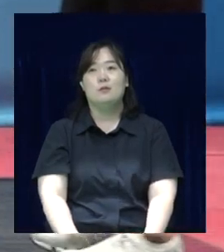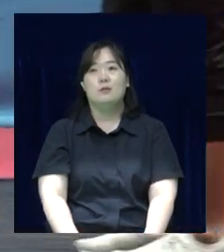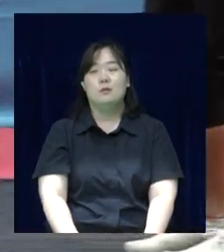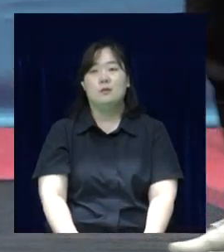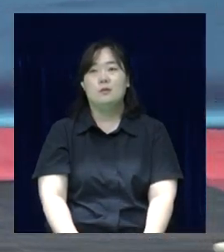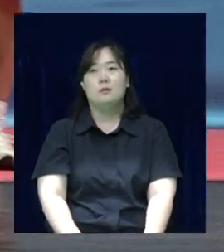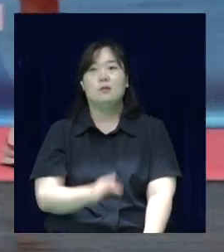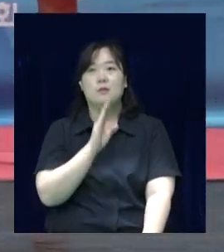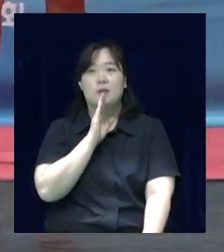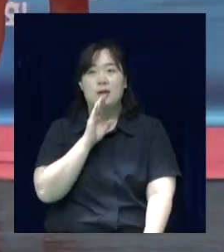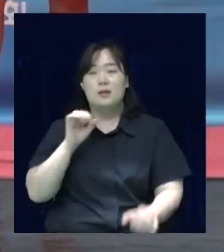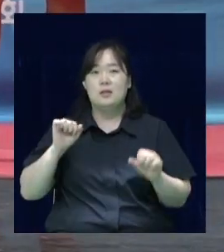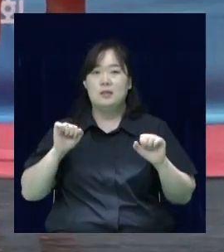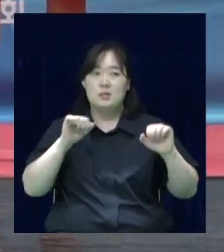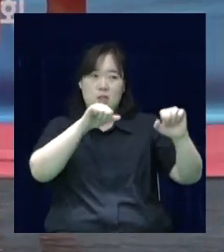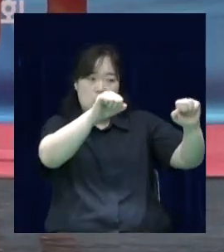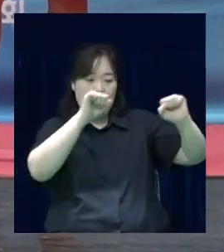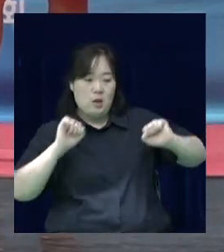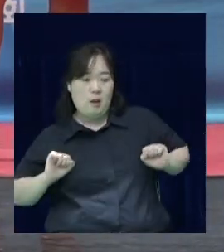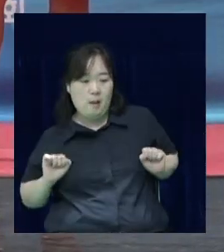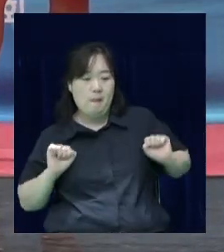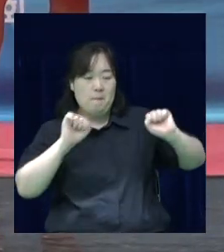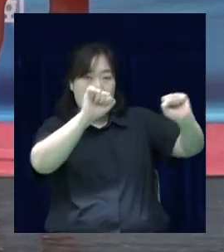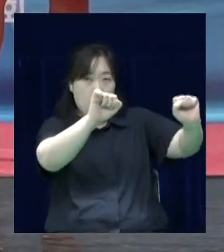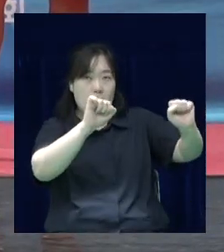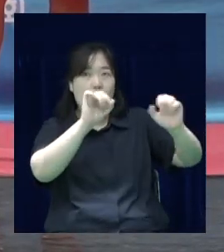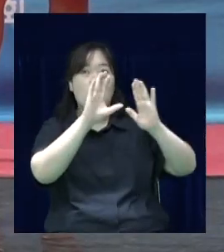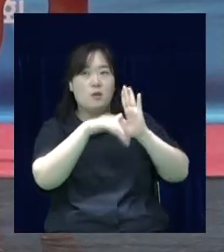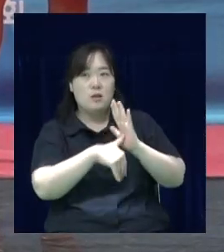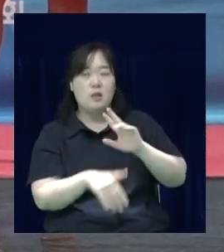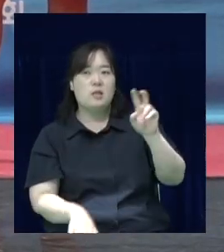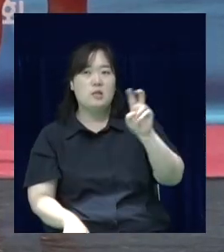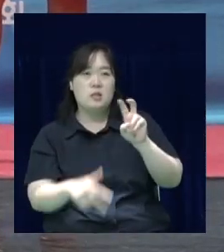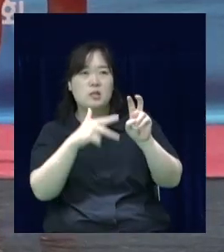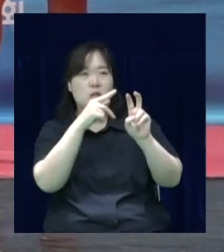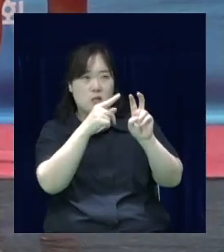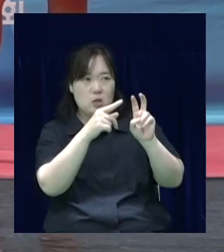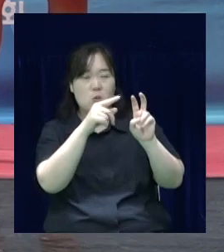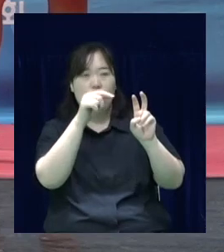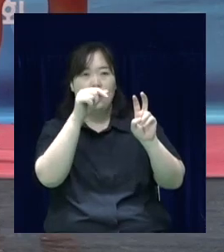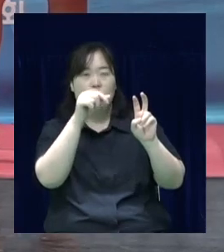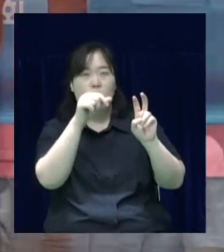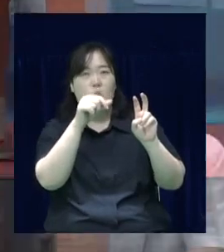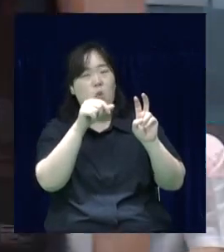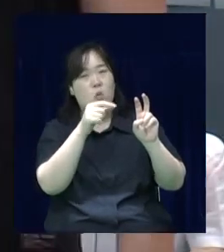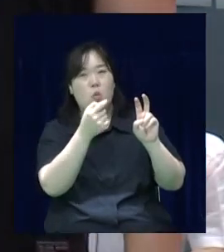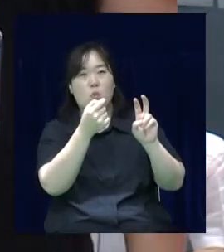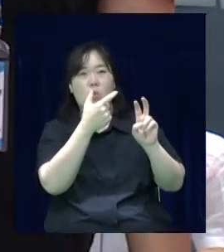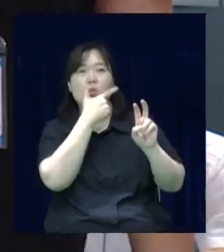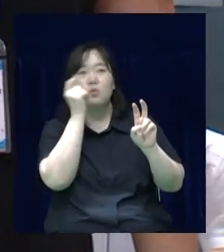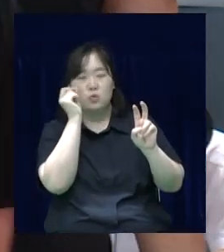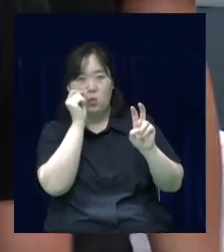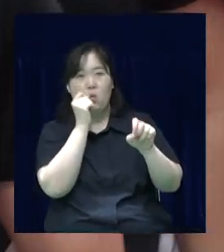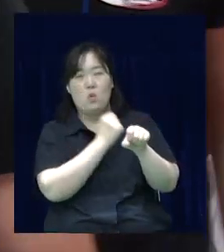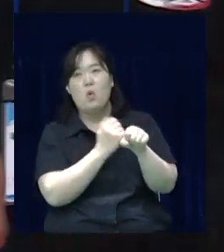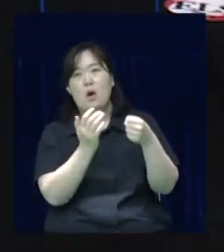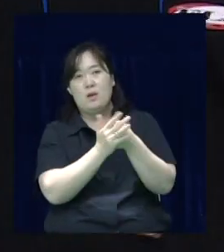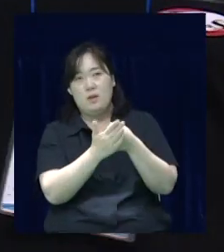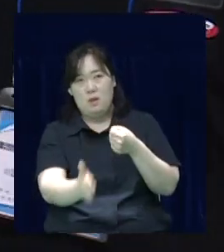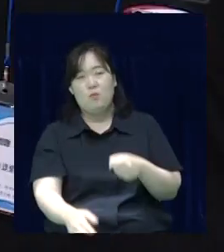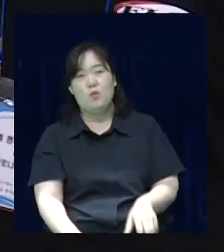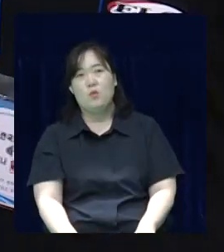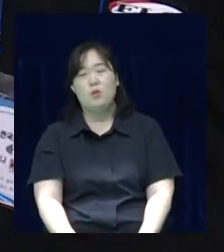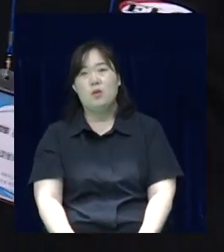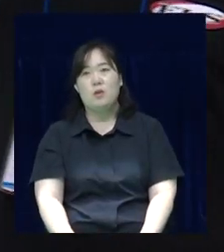사실상 파워리프팅 쪽에서는 일단은 좀 20kg 정도 적게 이제 성공을 네. 시킨 박정훈 선수이기 때문에